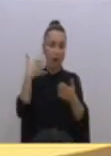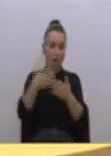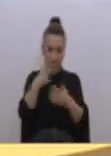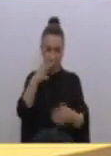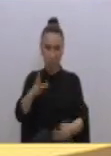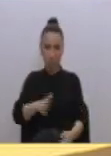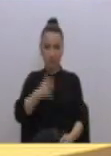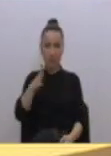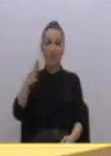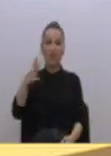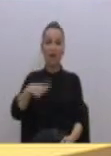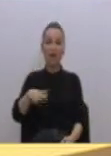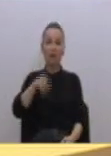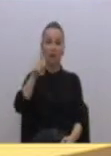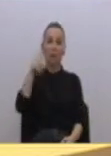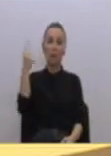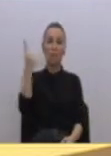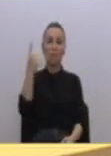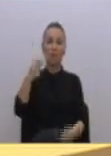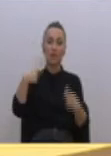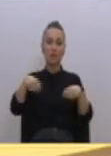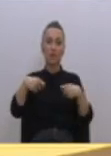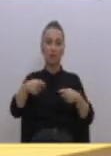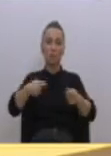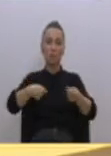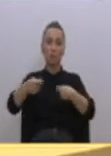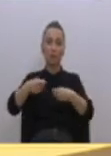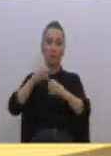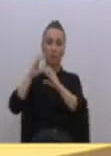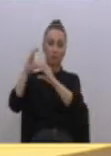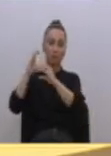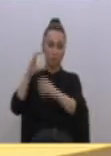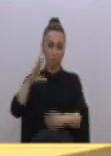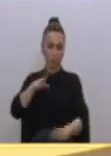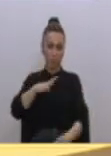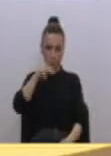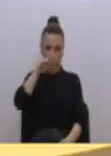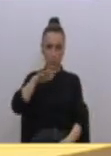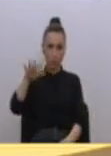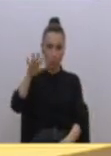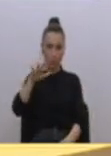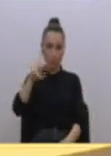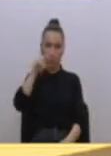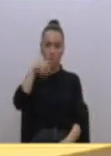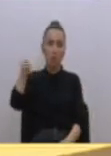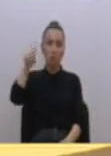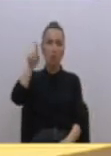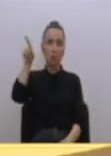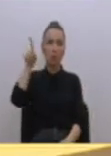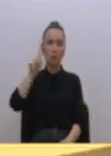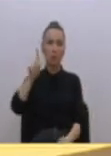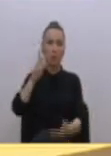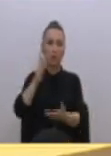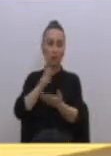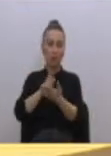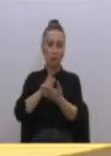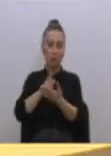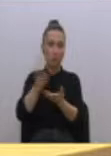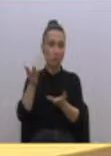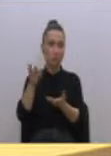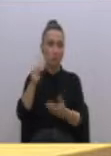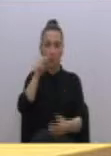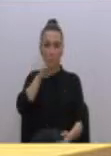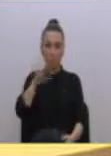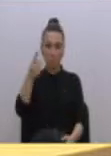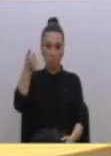cartulos numer pirveli sa va ceva partniori, exportis putrit, somheti, os. Ragahta, somheti, azeti bumi, economic islam, somheti,